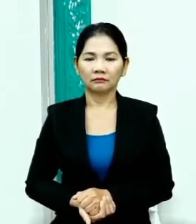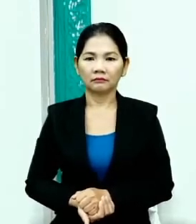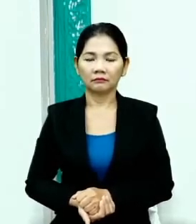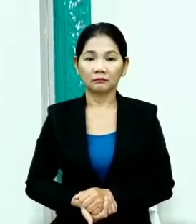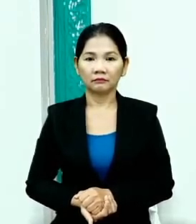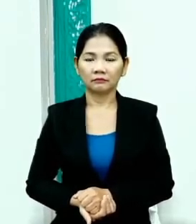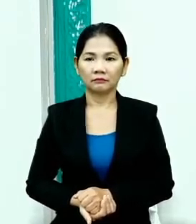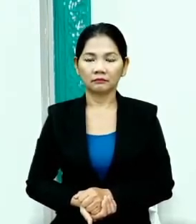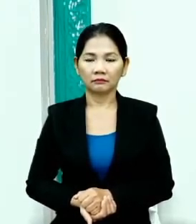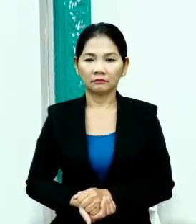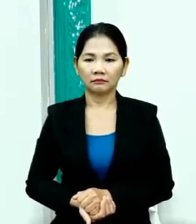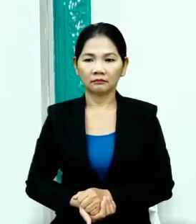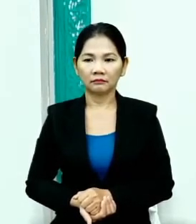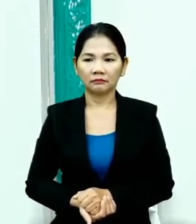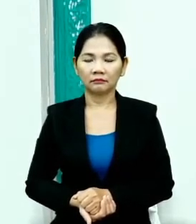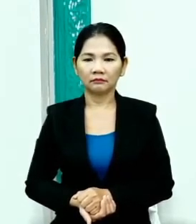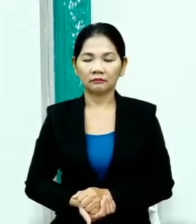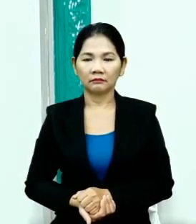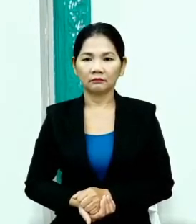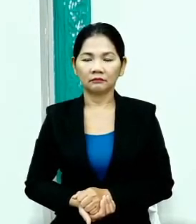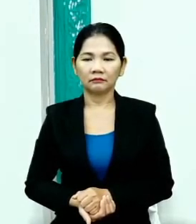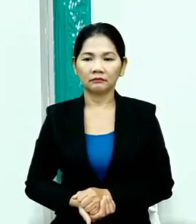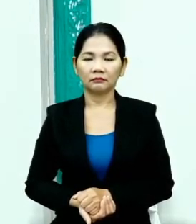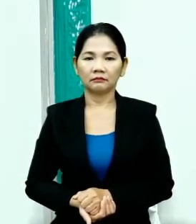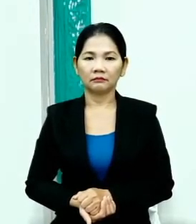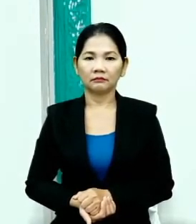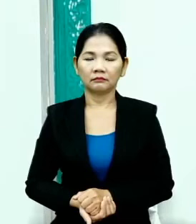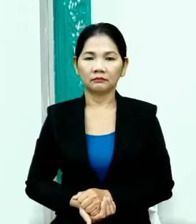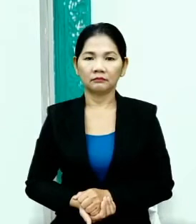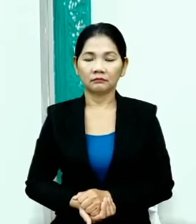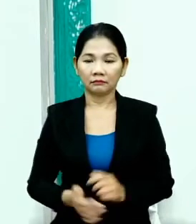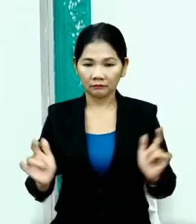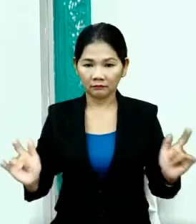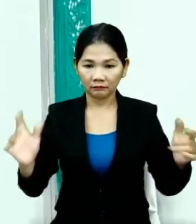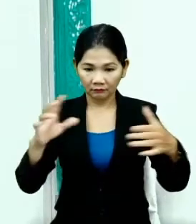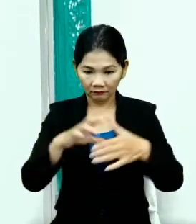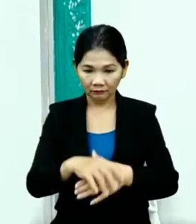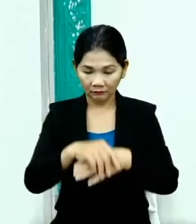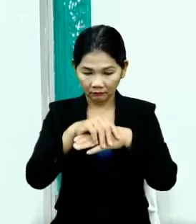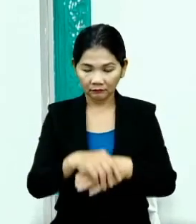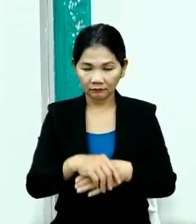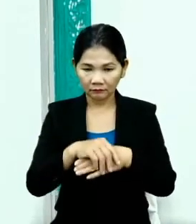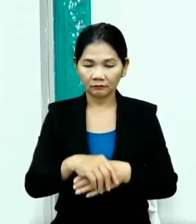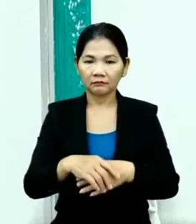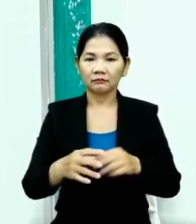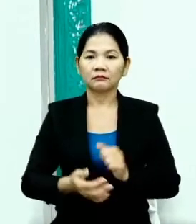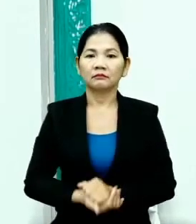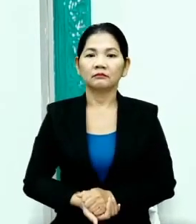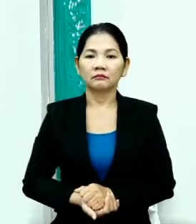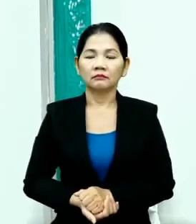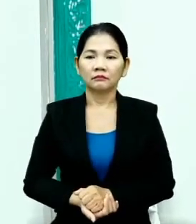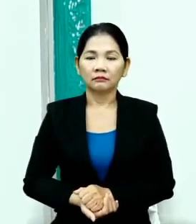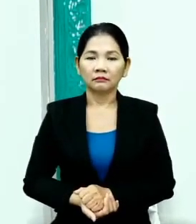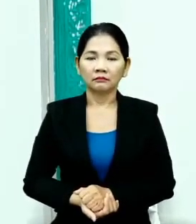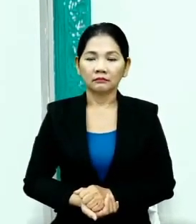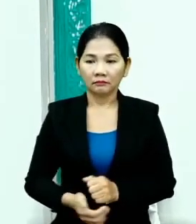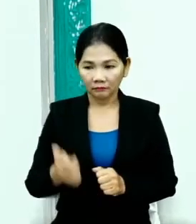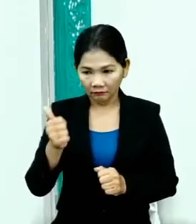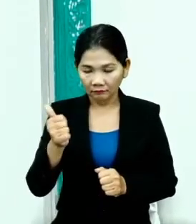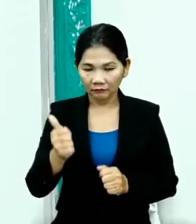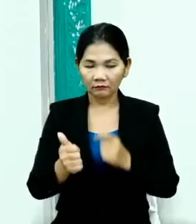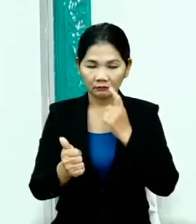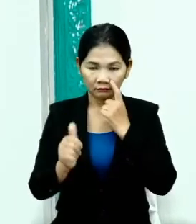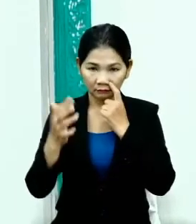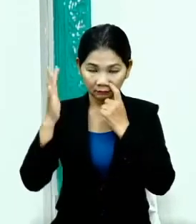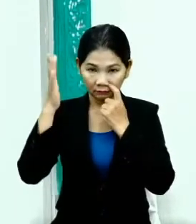Ta, chá chú nẹ cử. Chá mất phé, mình này thá. Chà, lỡ nà